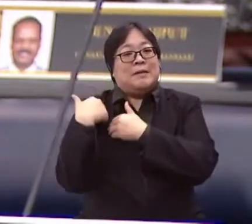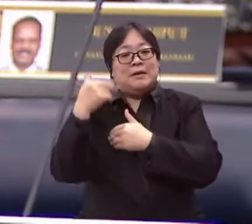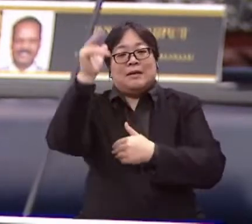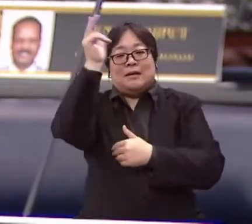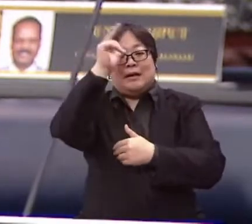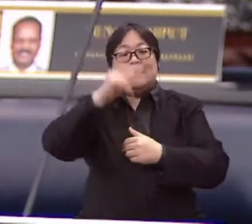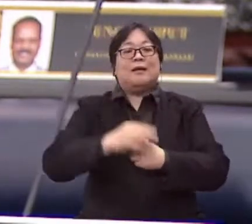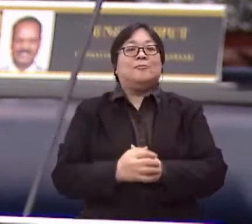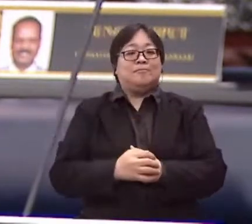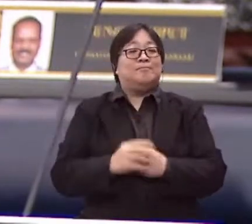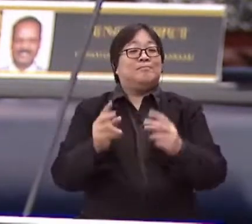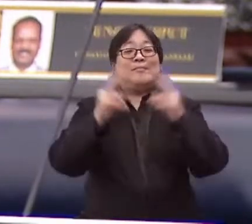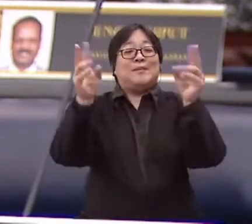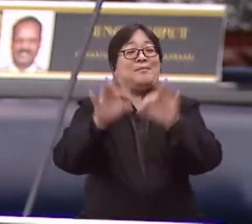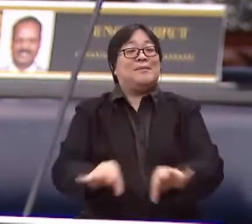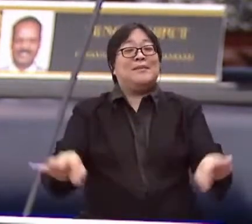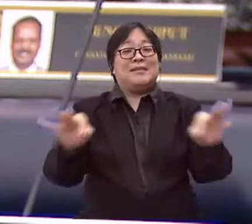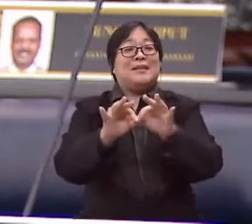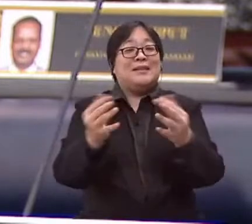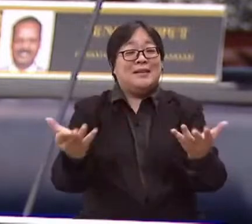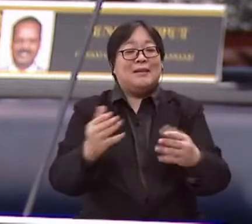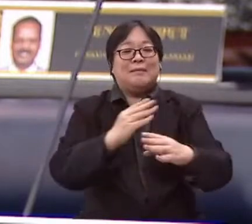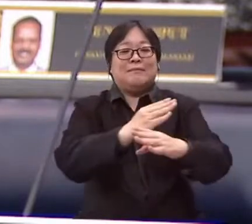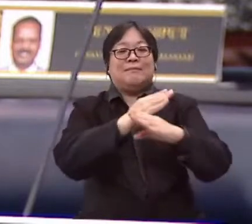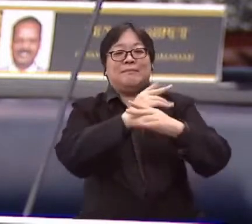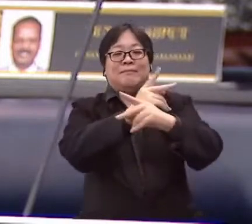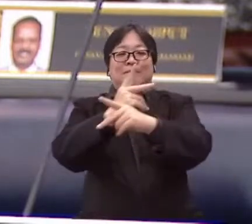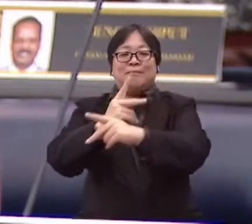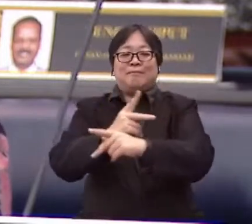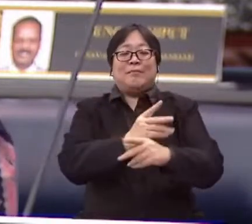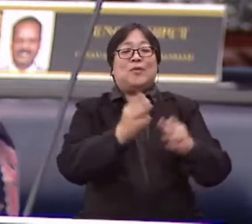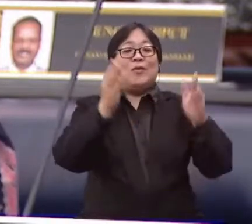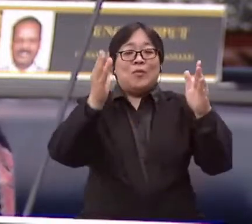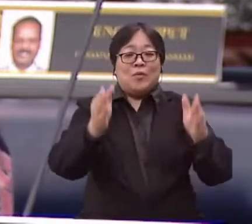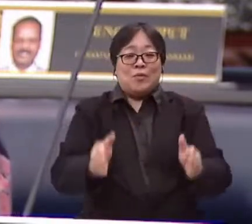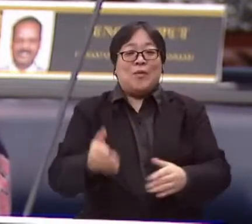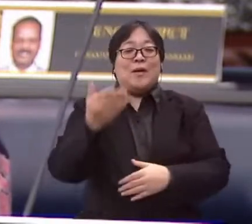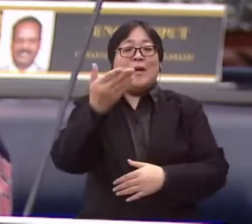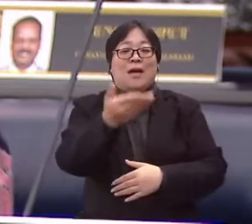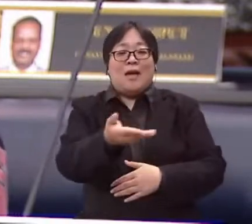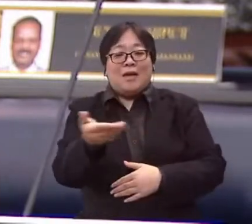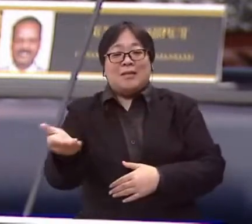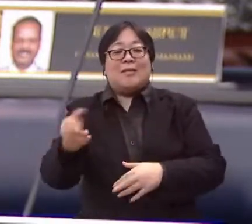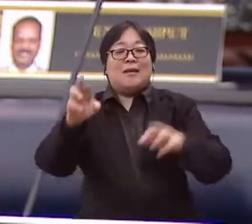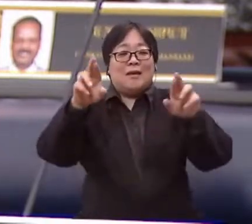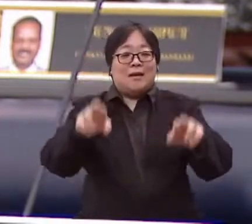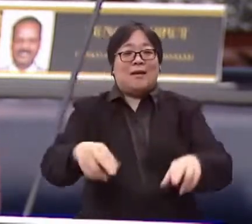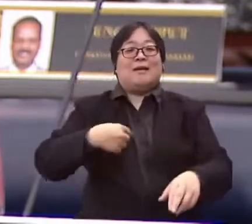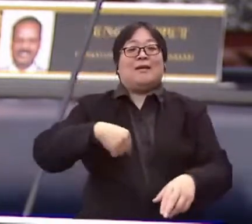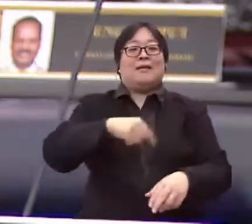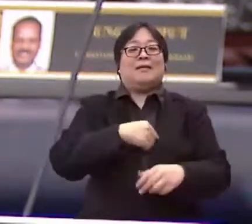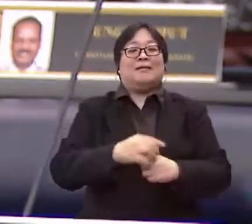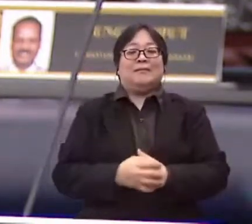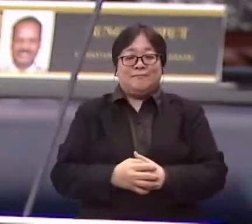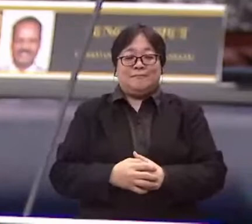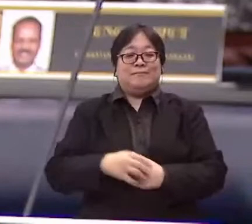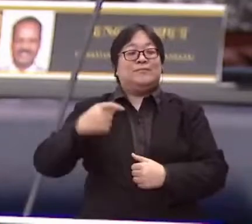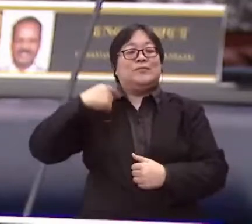yang paling penting adalah melindungi nyawa dan juga Hatta Raya kita